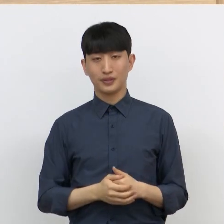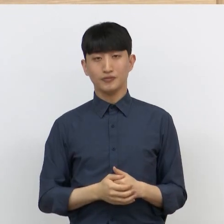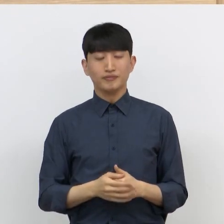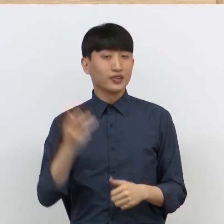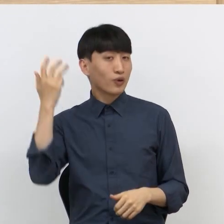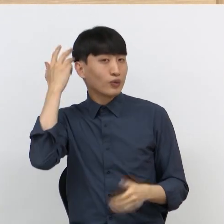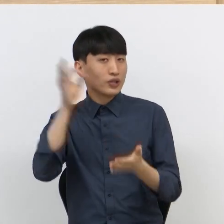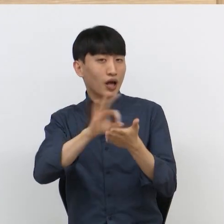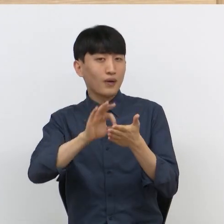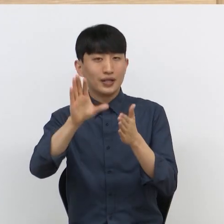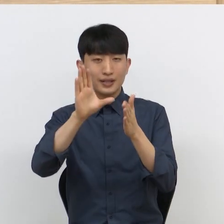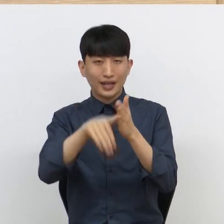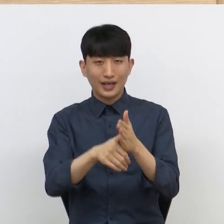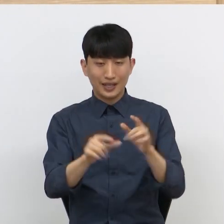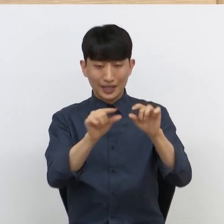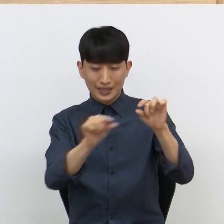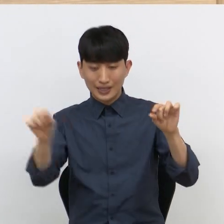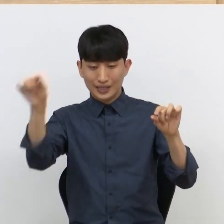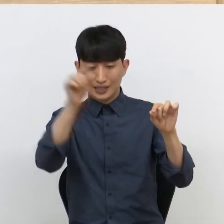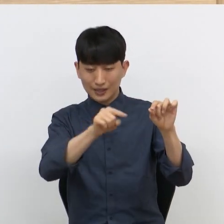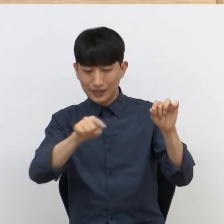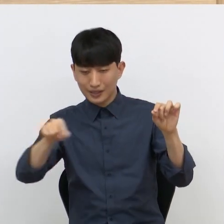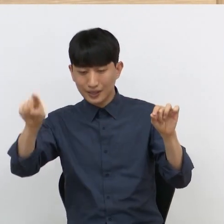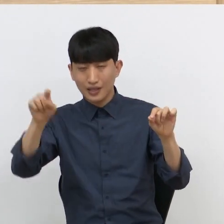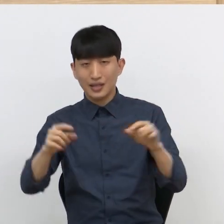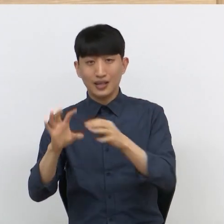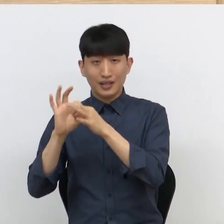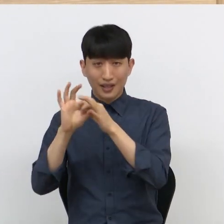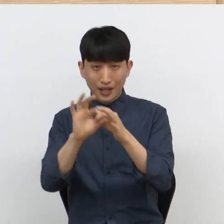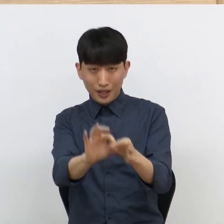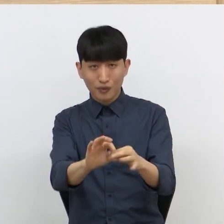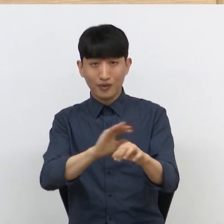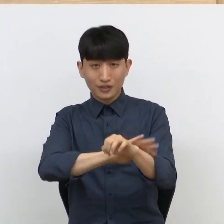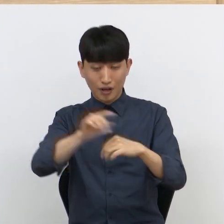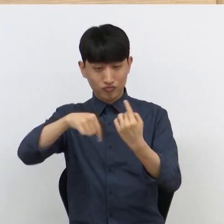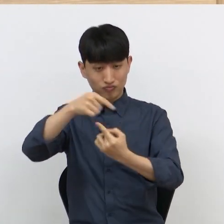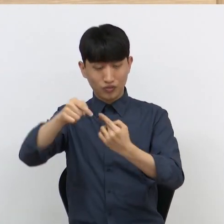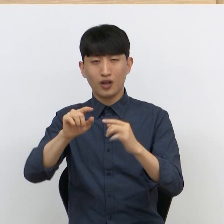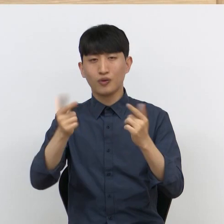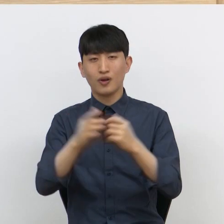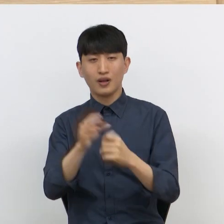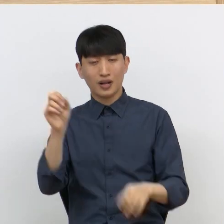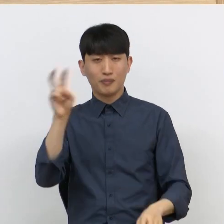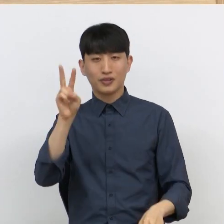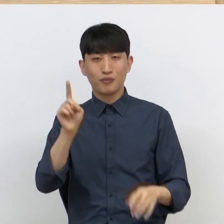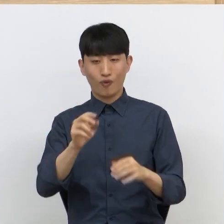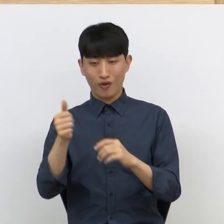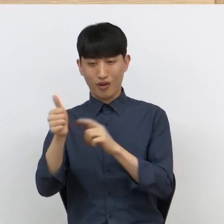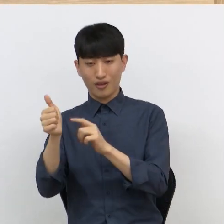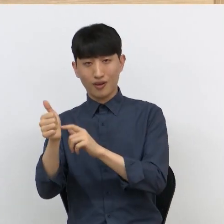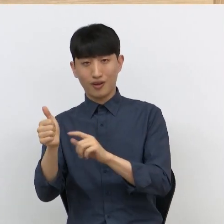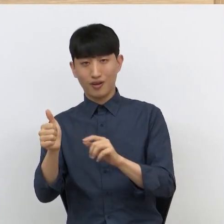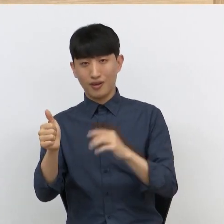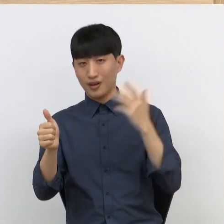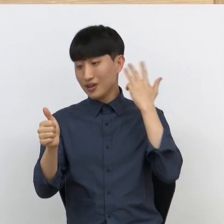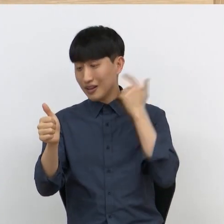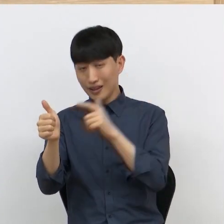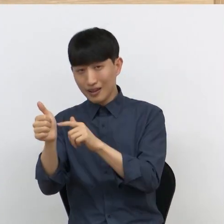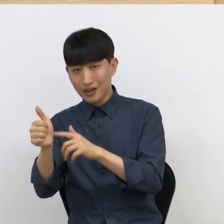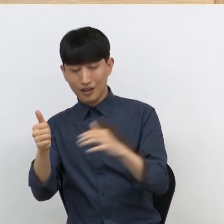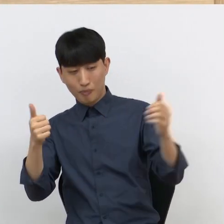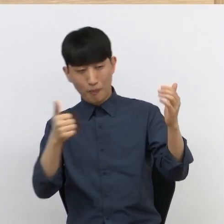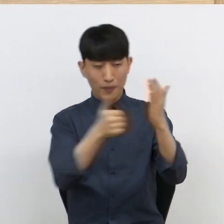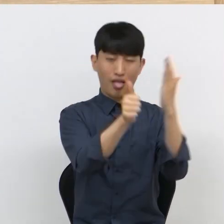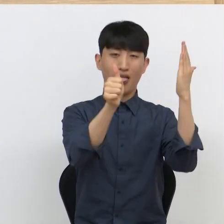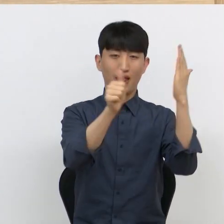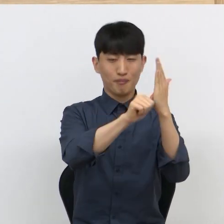전극이 무한정 다 정상적으로 되지 않아요. 갑자기 아동이 막 어디 부딪히면 이게 당연히 이제 전극이 꺼지게